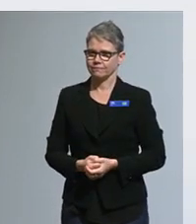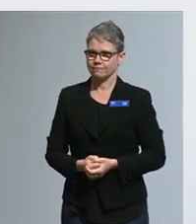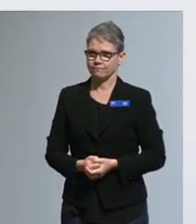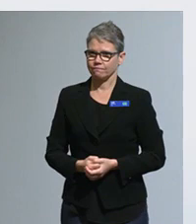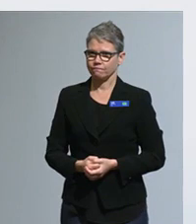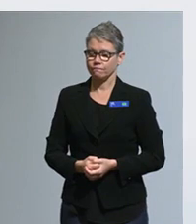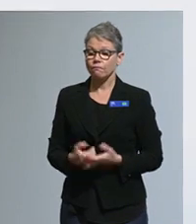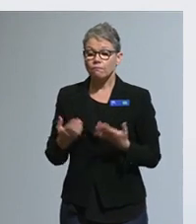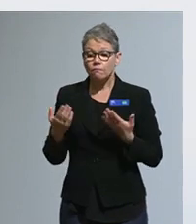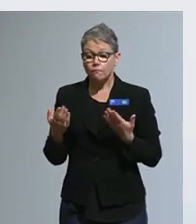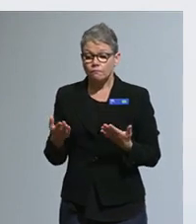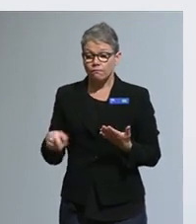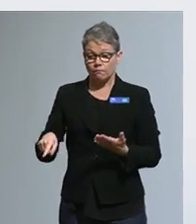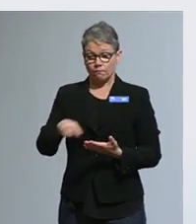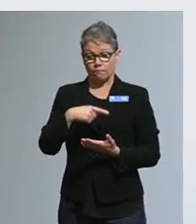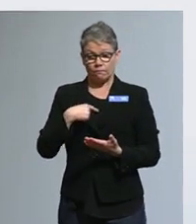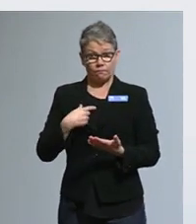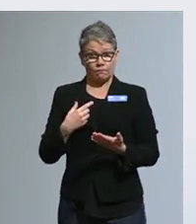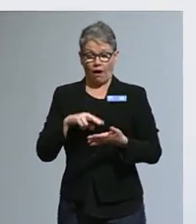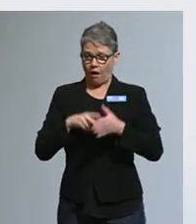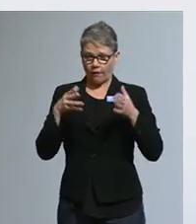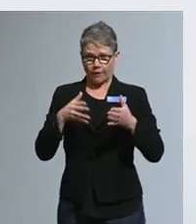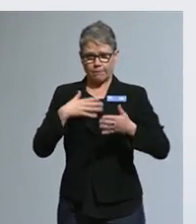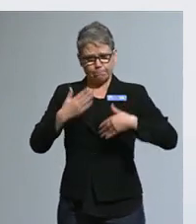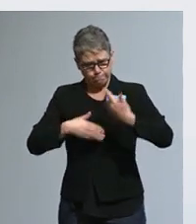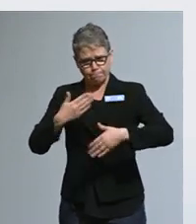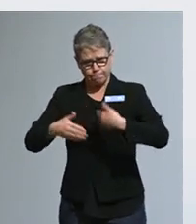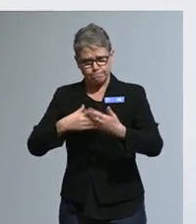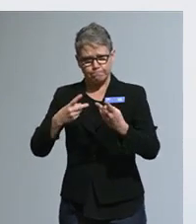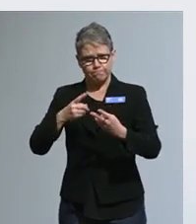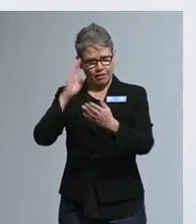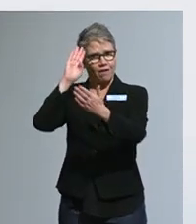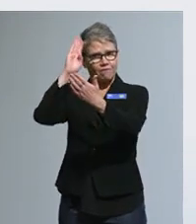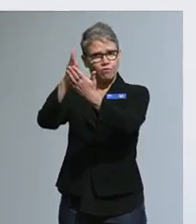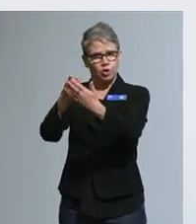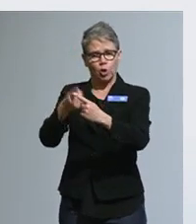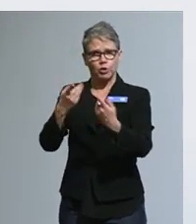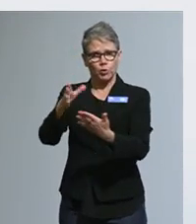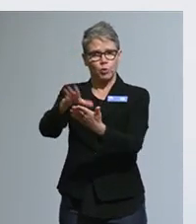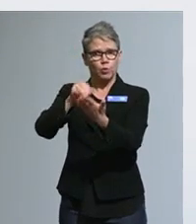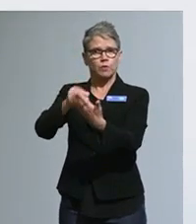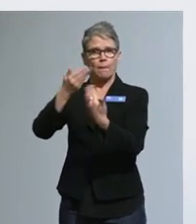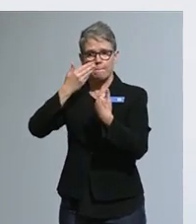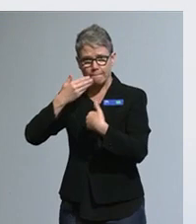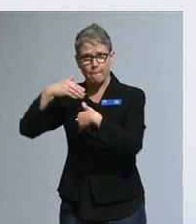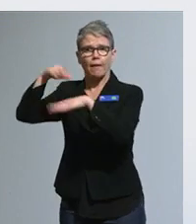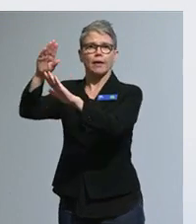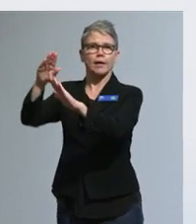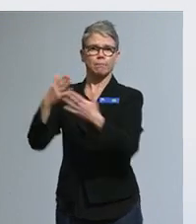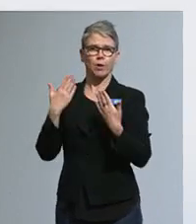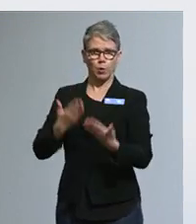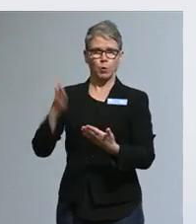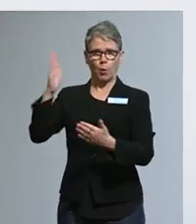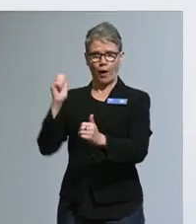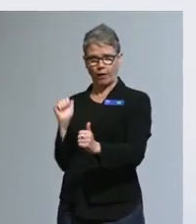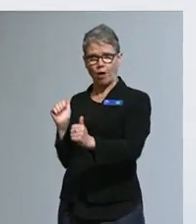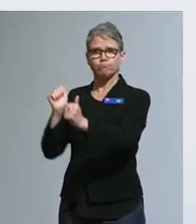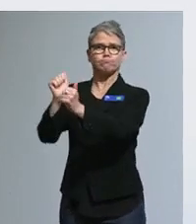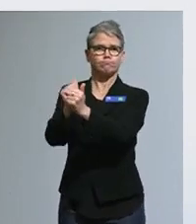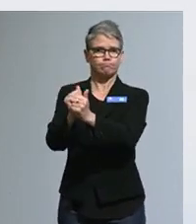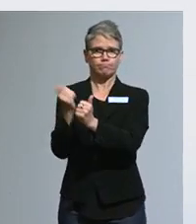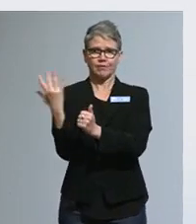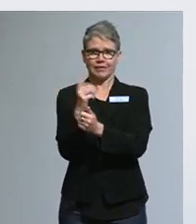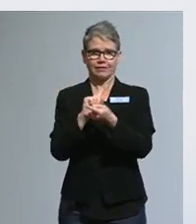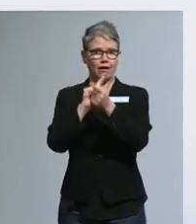Me tehdään tätä sillä ajatuksella, että tästä tulee huomattavasti parempi. Me päästään nykyaikaan, me päästään digitaalisuuteen, me